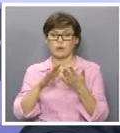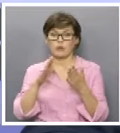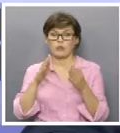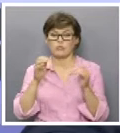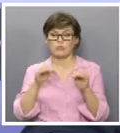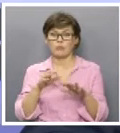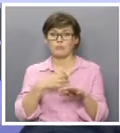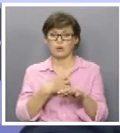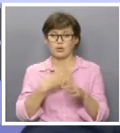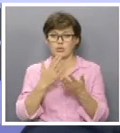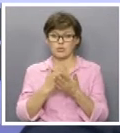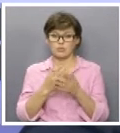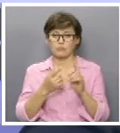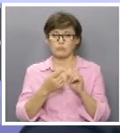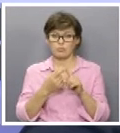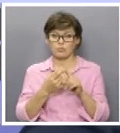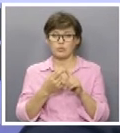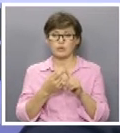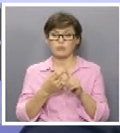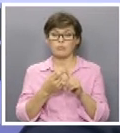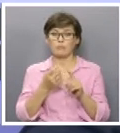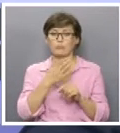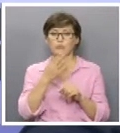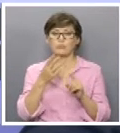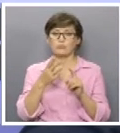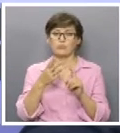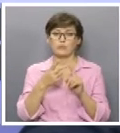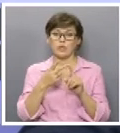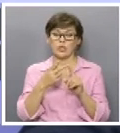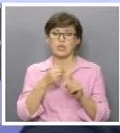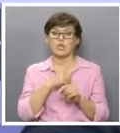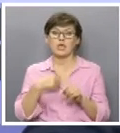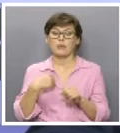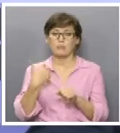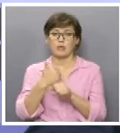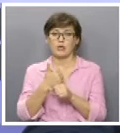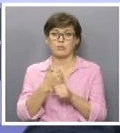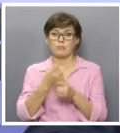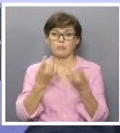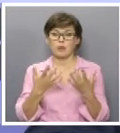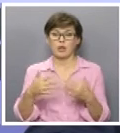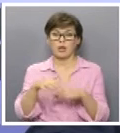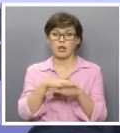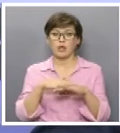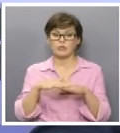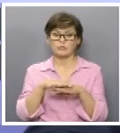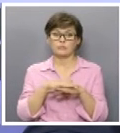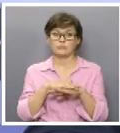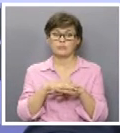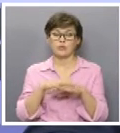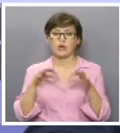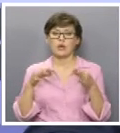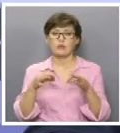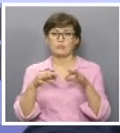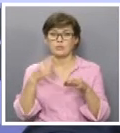эң маңызды куралынын бири. Бул экинчиден эң басты карапайым халык үчүн,